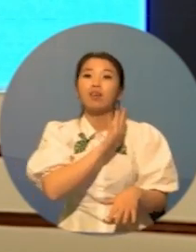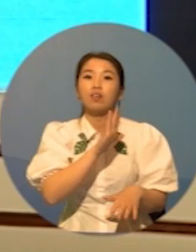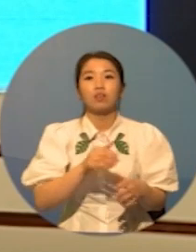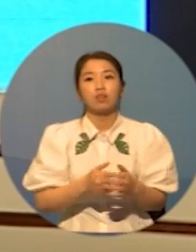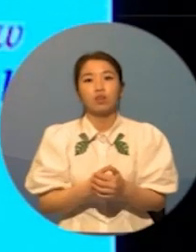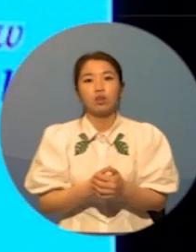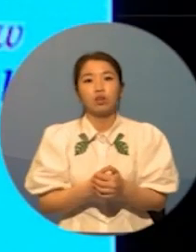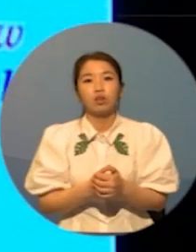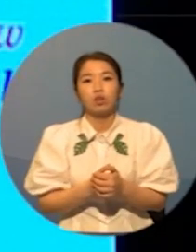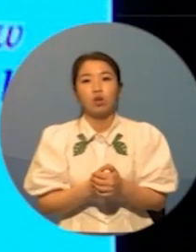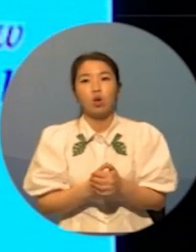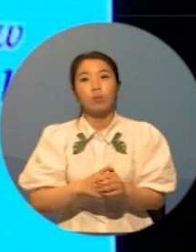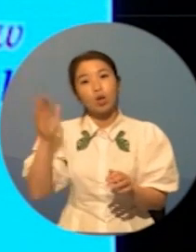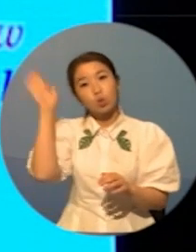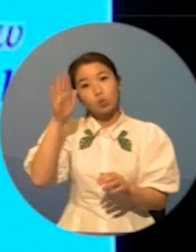Бұнда суғару